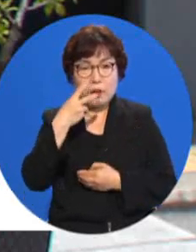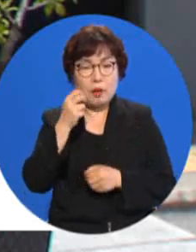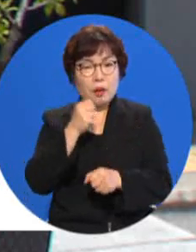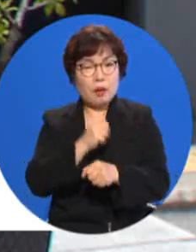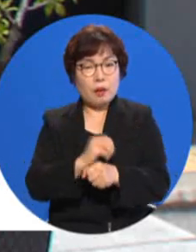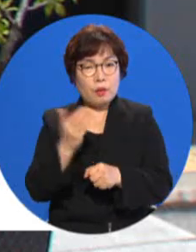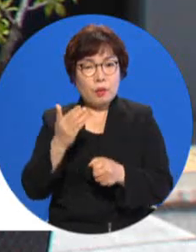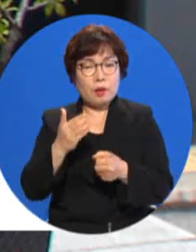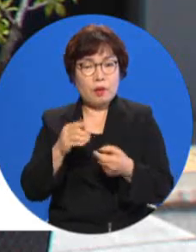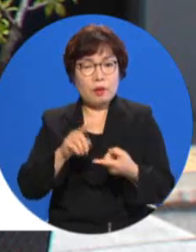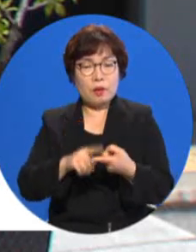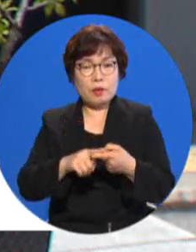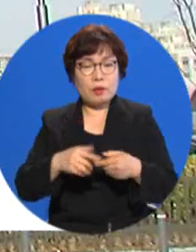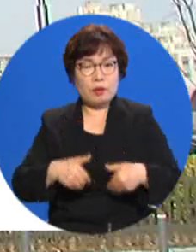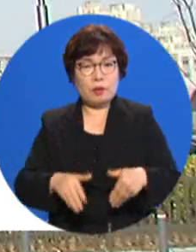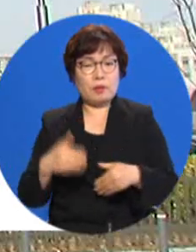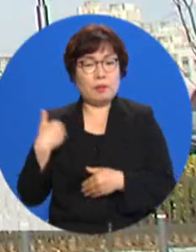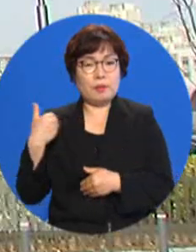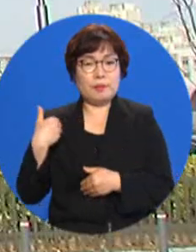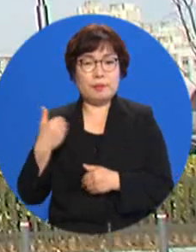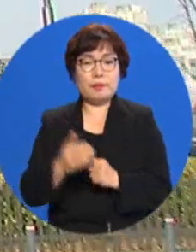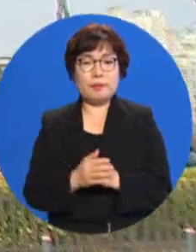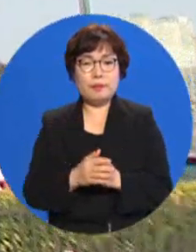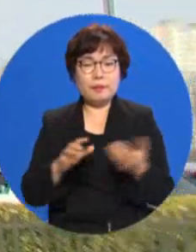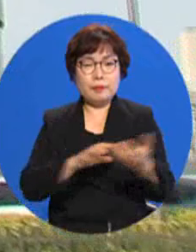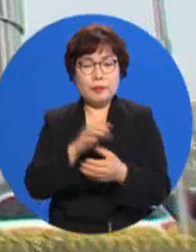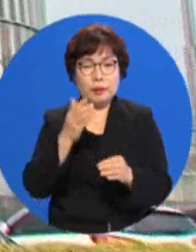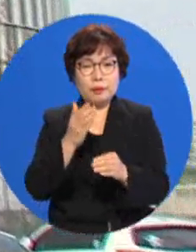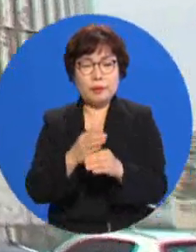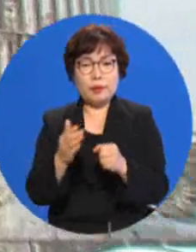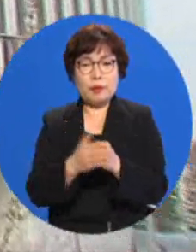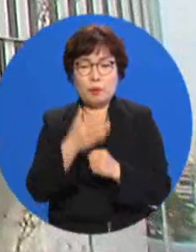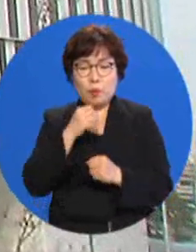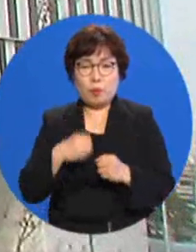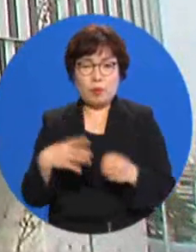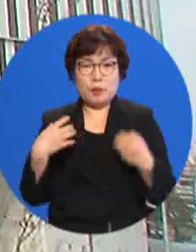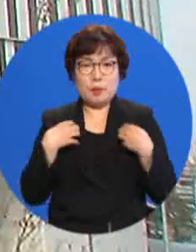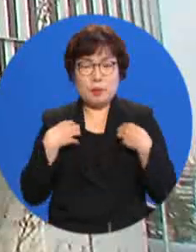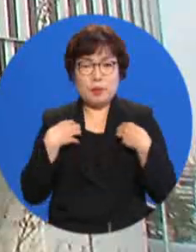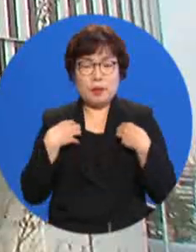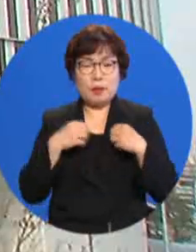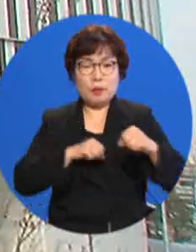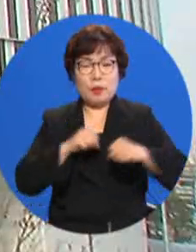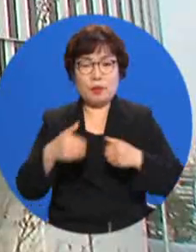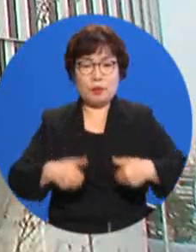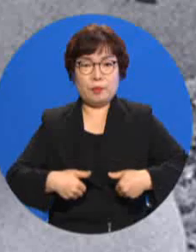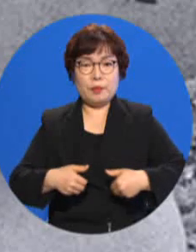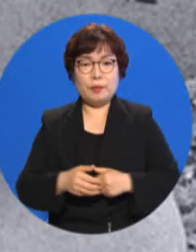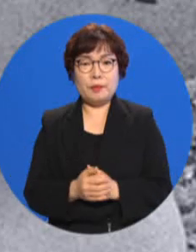심의해야 될 여지가 있는 게 아니죠, 아예. 논란이 커지자 복지부는 급하게 진화에 나섰습니다.